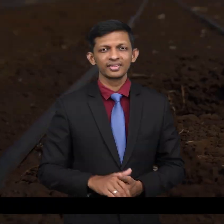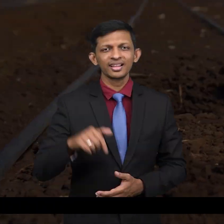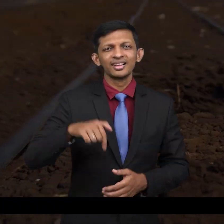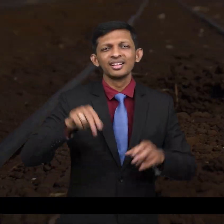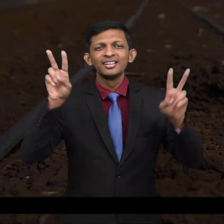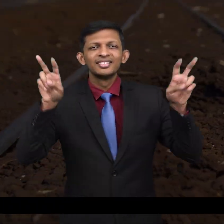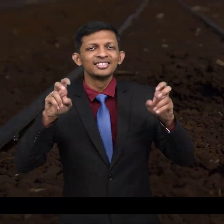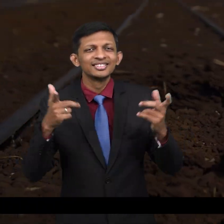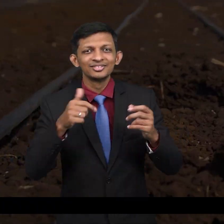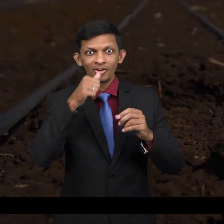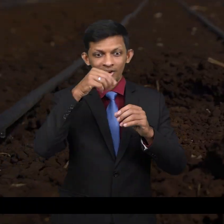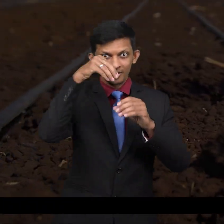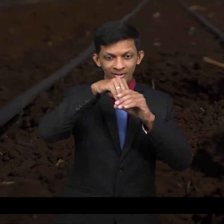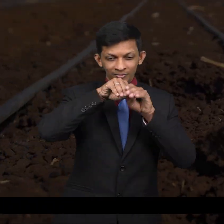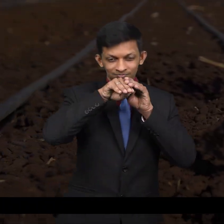ड्रिप सिंचाई।